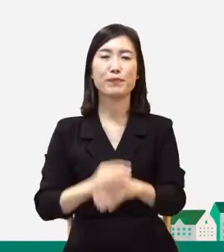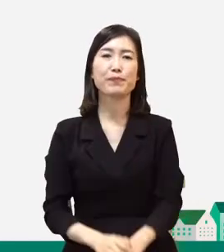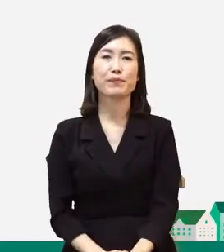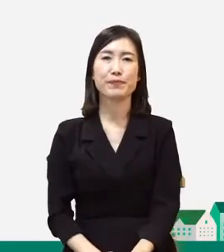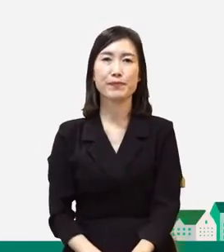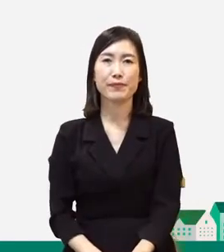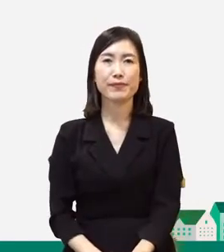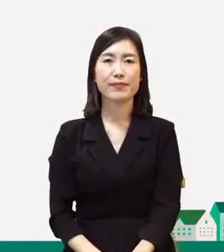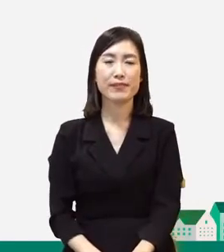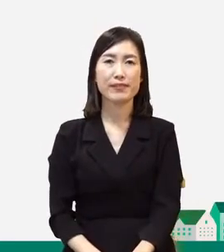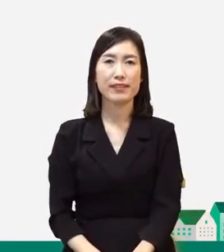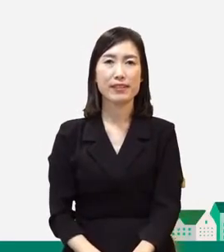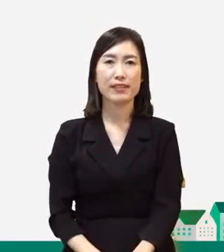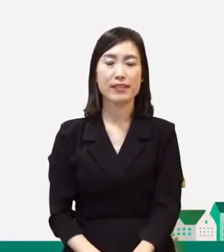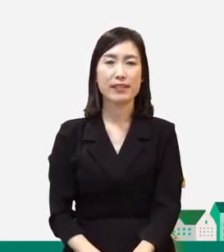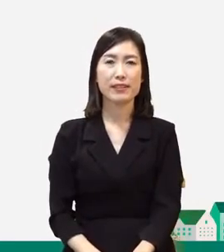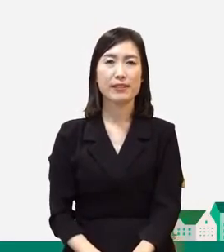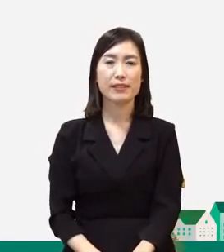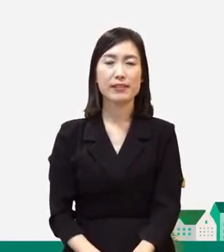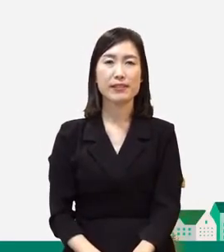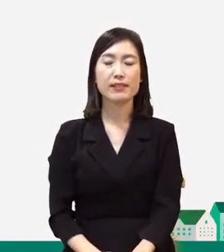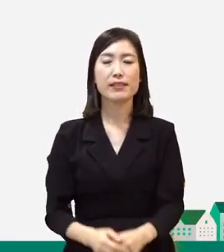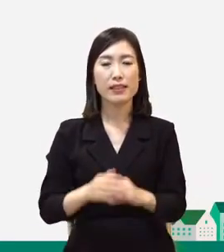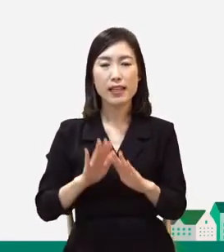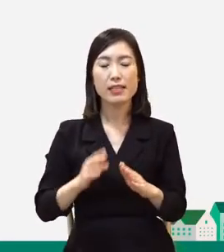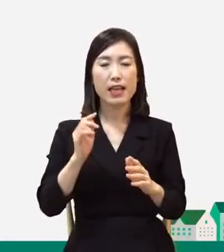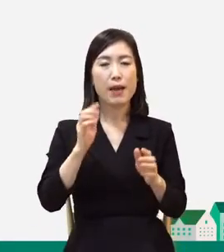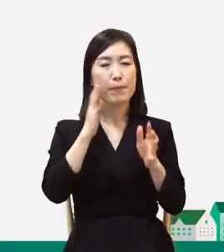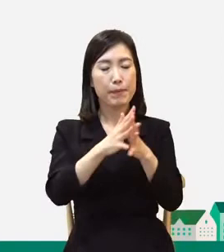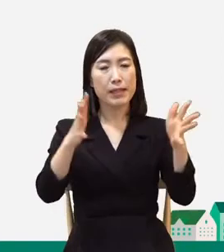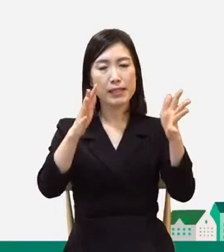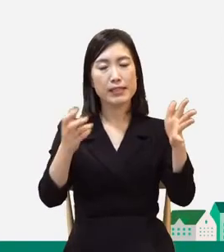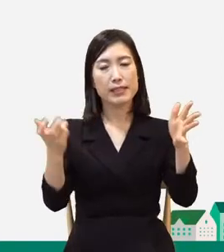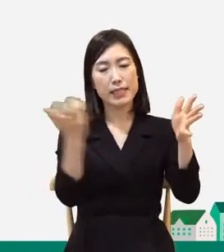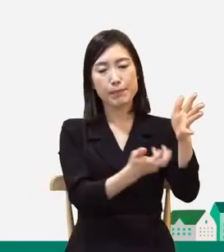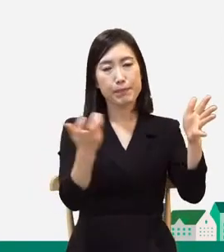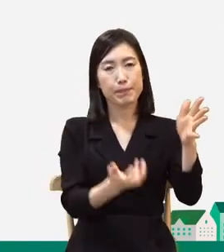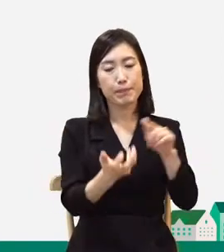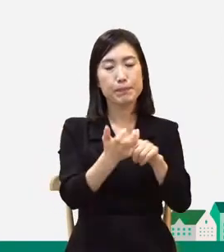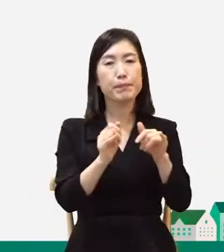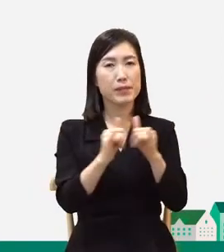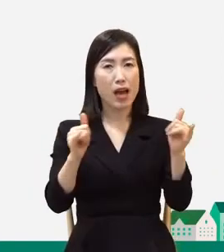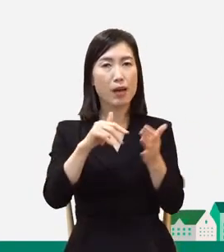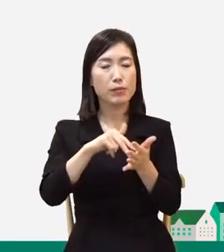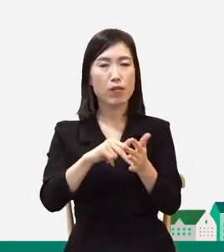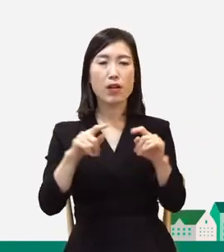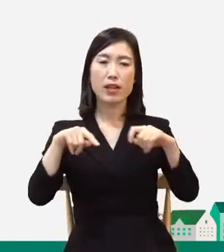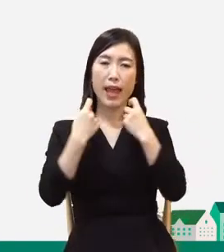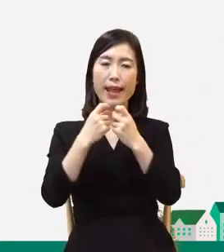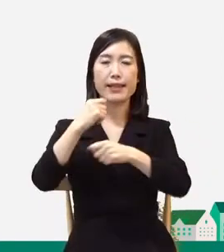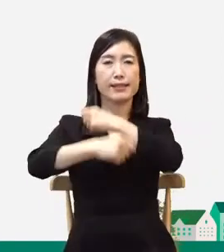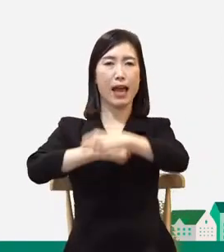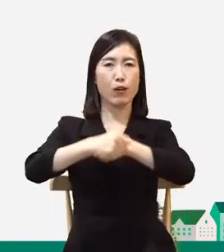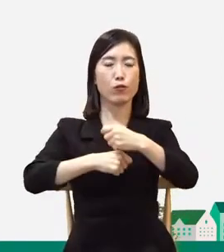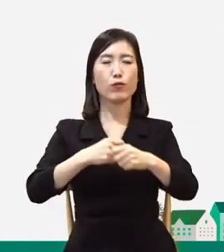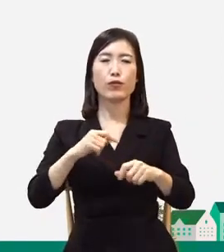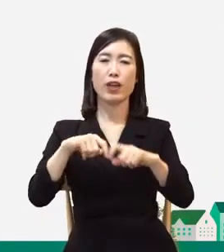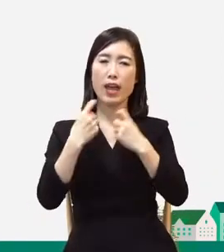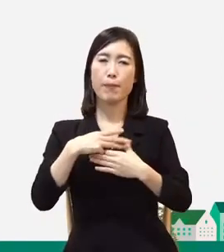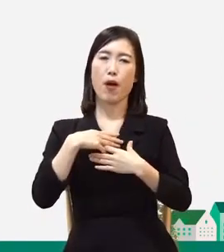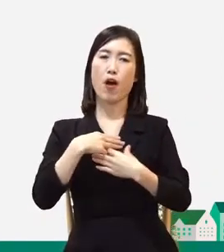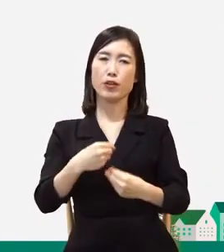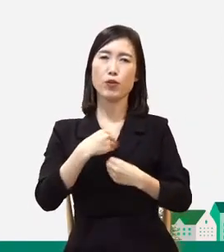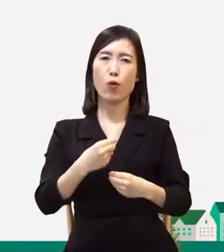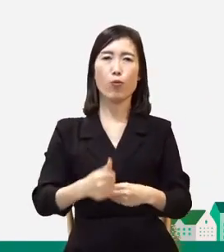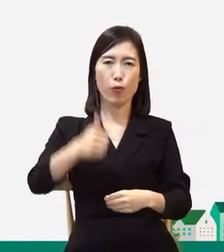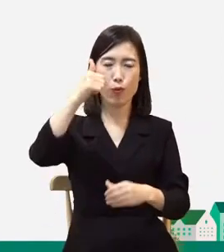차원에서 현재 뭐 입주자분들은 약간 독립적 개인으로서의 권리가 누려진다라고 하는 것들을 만족도에서 제일 높게 말하고